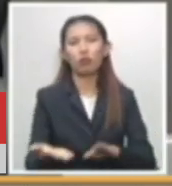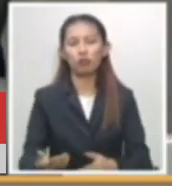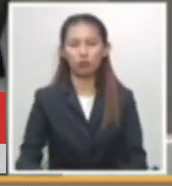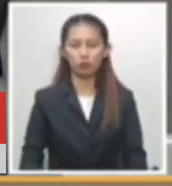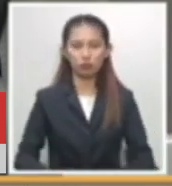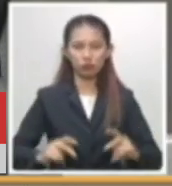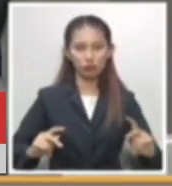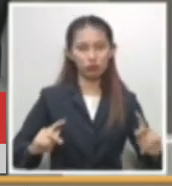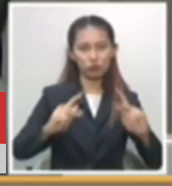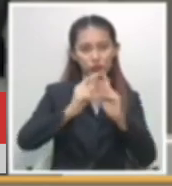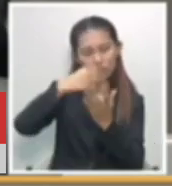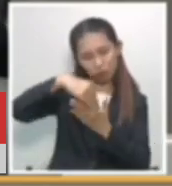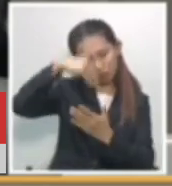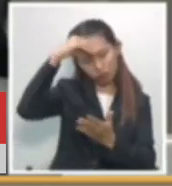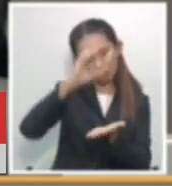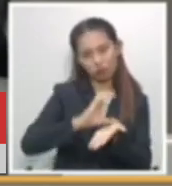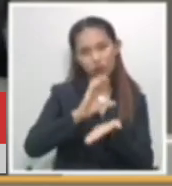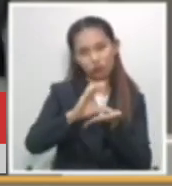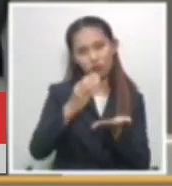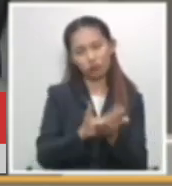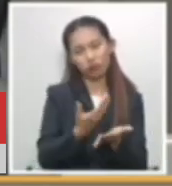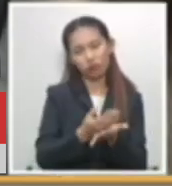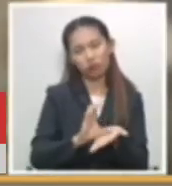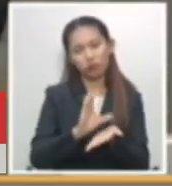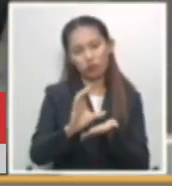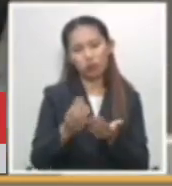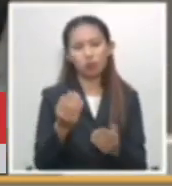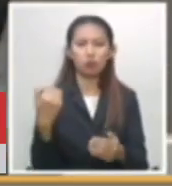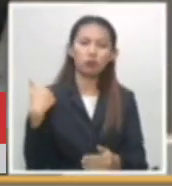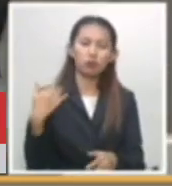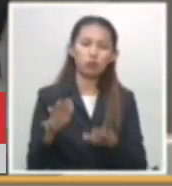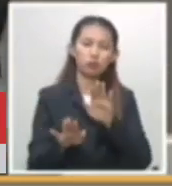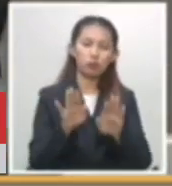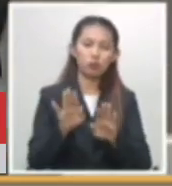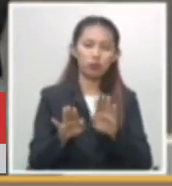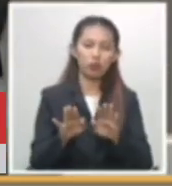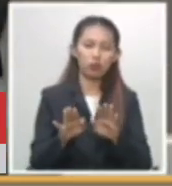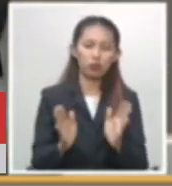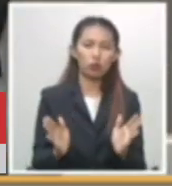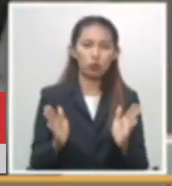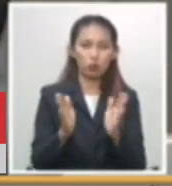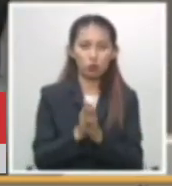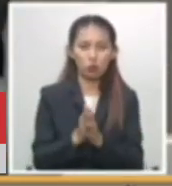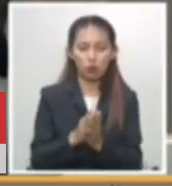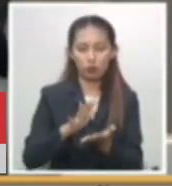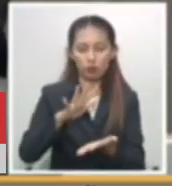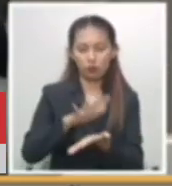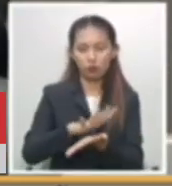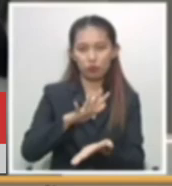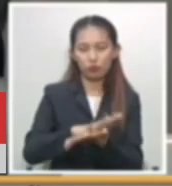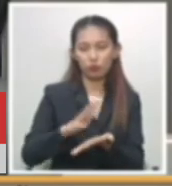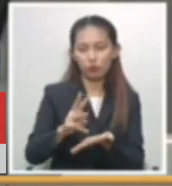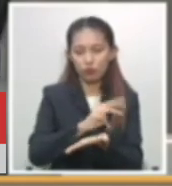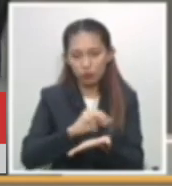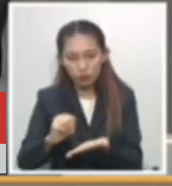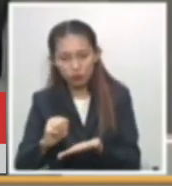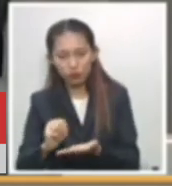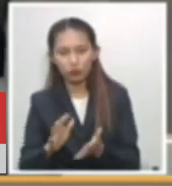นี่ยมีอยู่ประมาณรวมทั้งอุดมศึกษาด้วยรวมกันแ